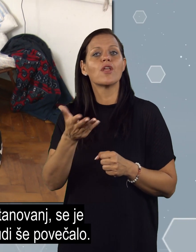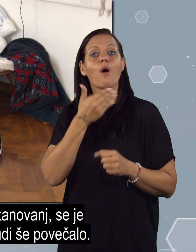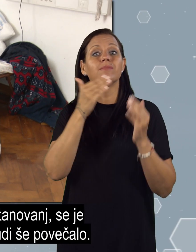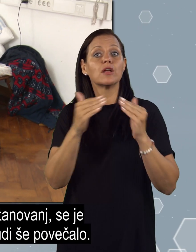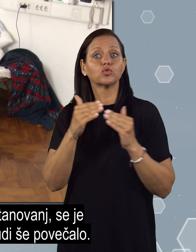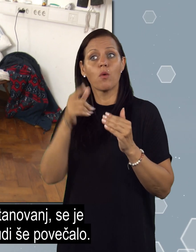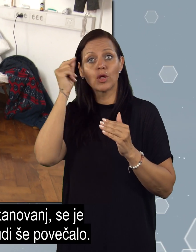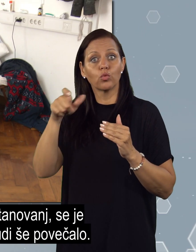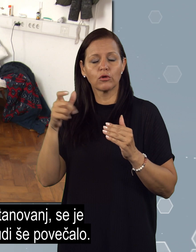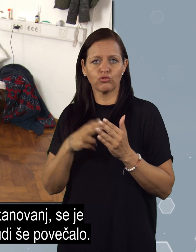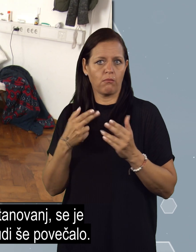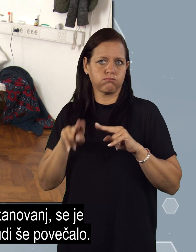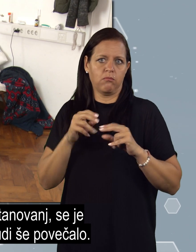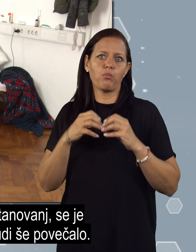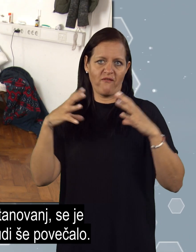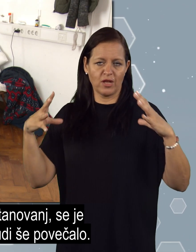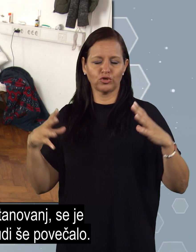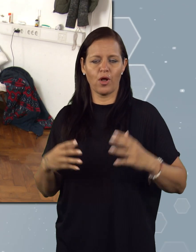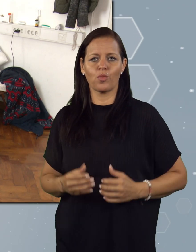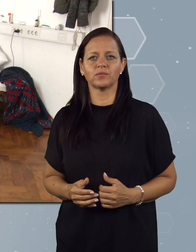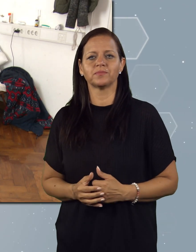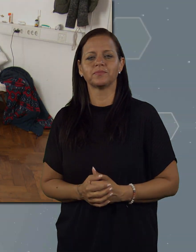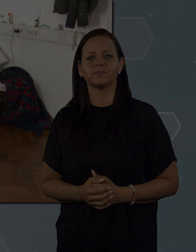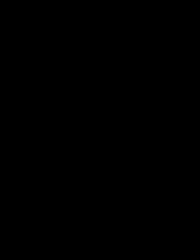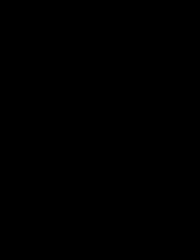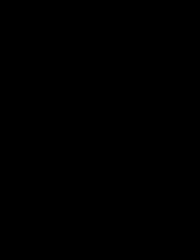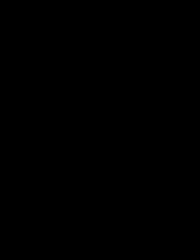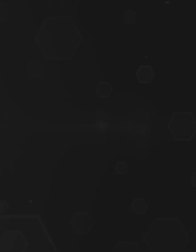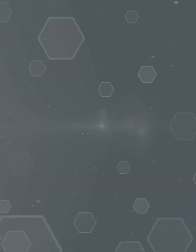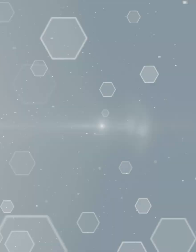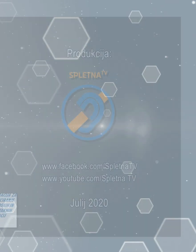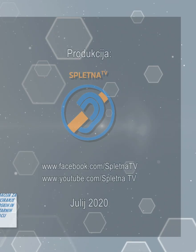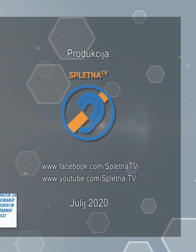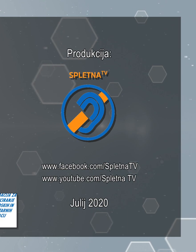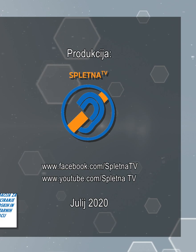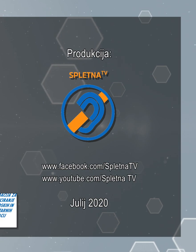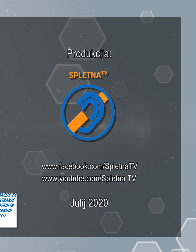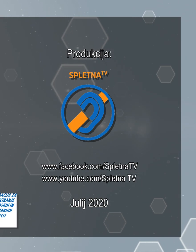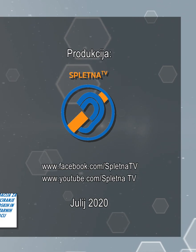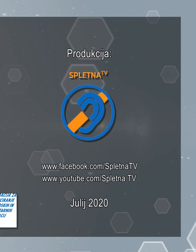število brezdomnih ljudi še povečalo.